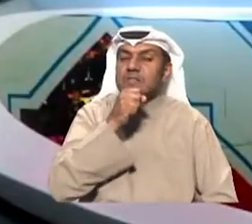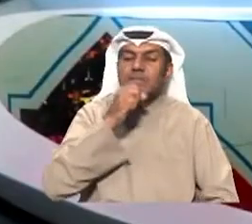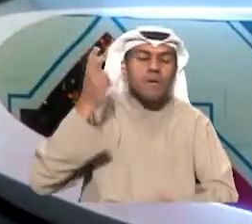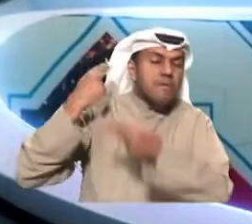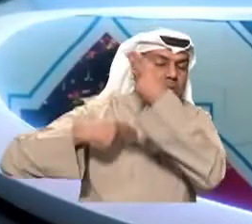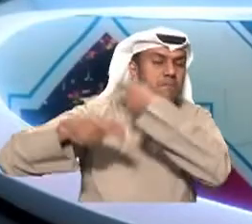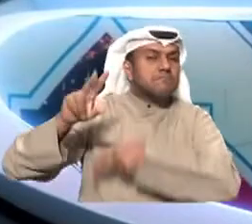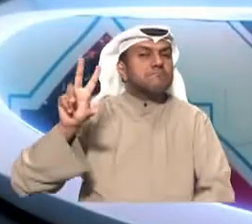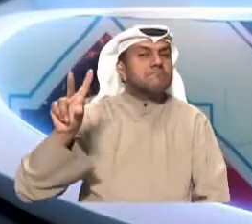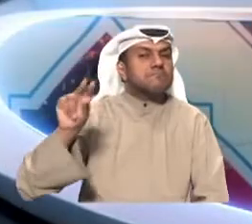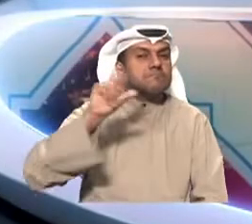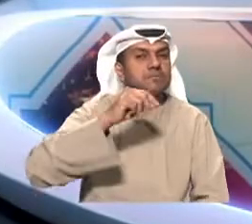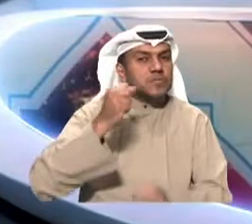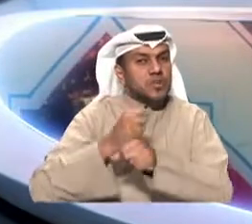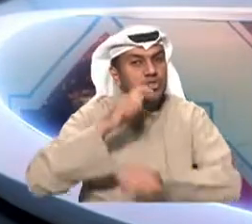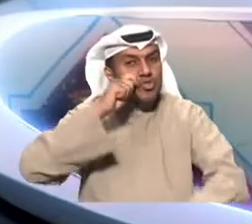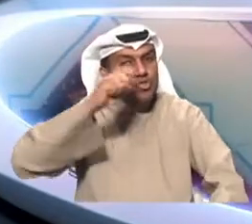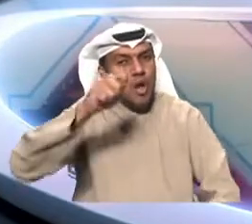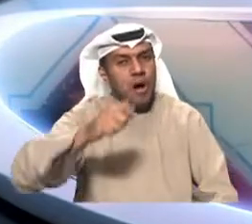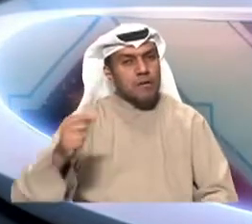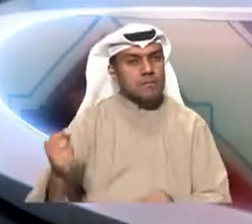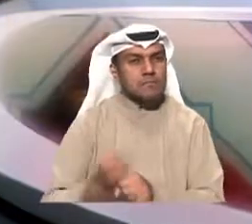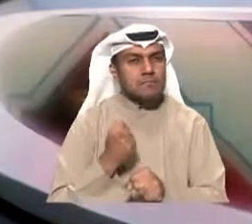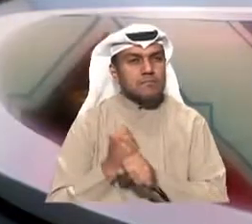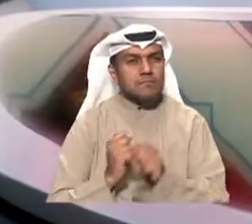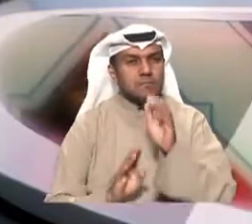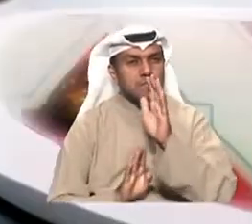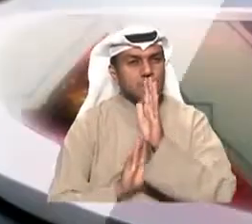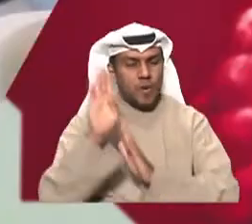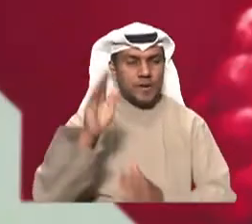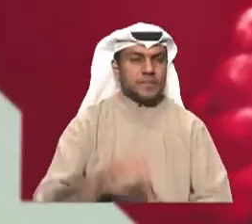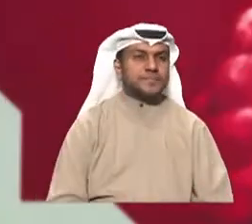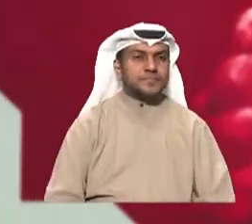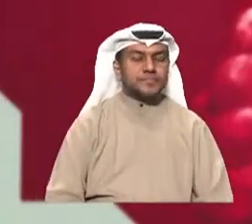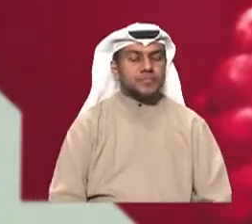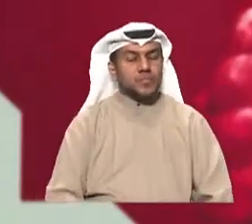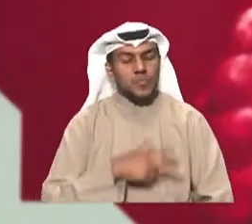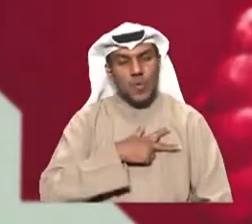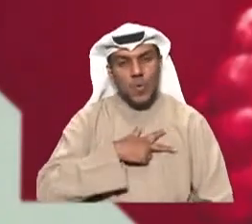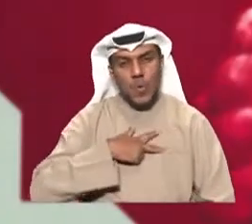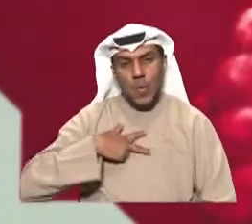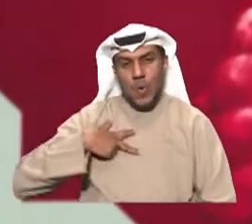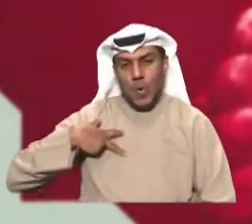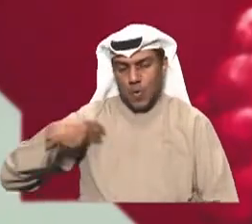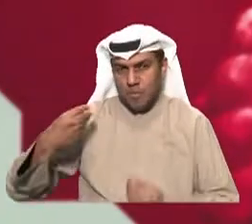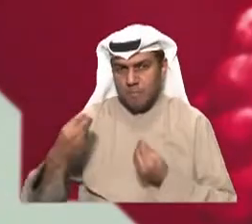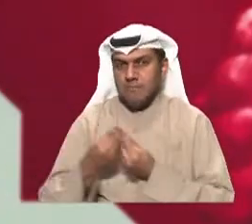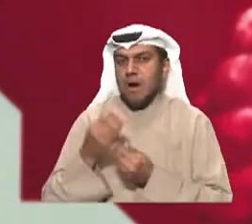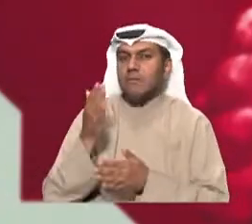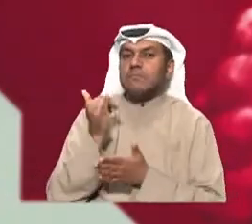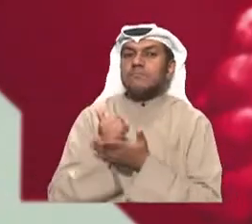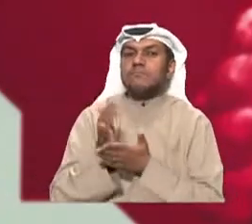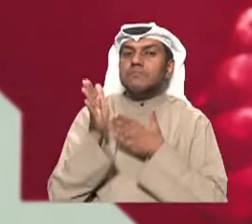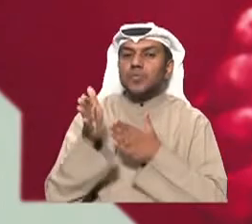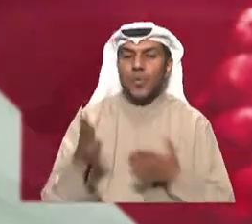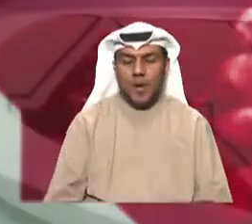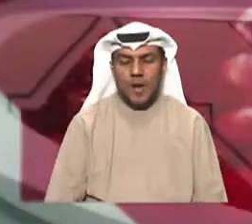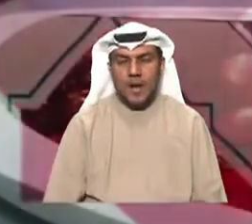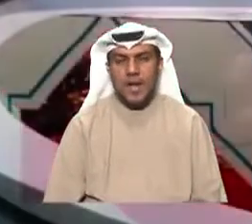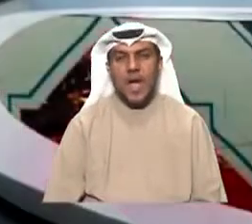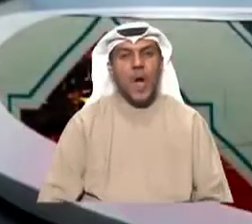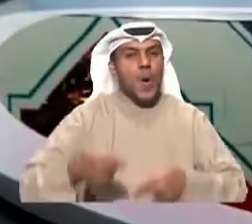الرجال من أبنائها خلف قيادتها الرشيدة. ومنذ استقلالها تسعى الكويت إلى انتهاج